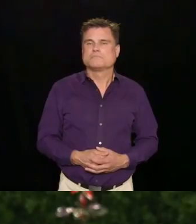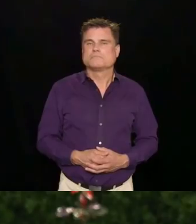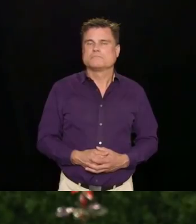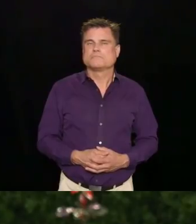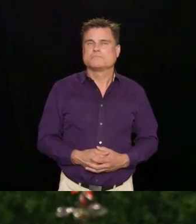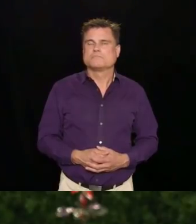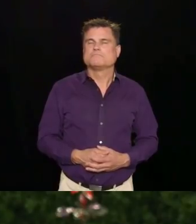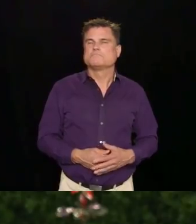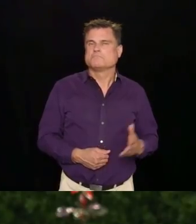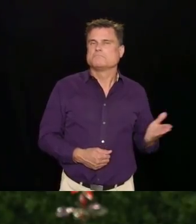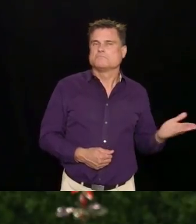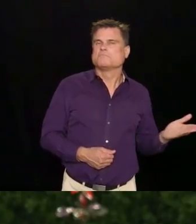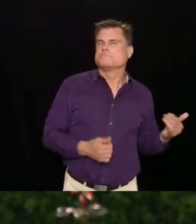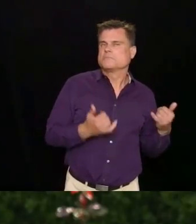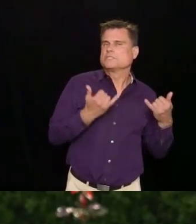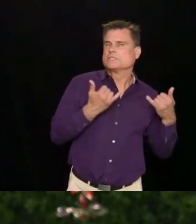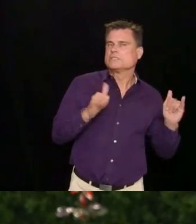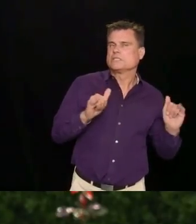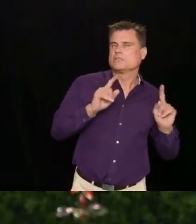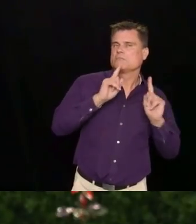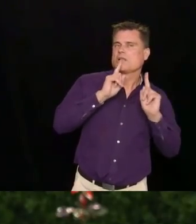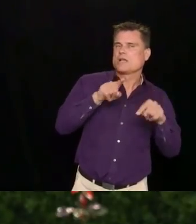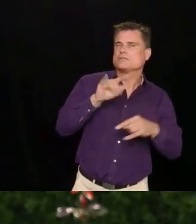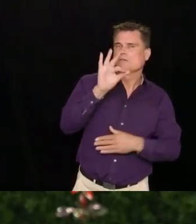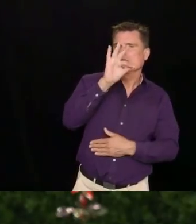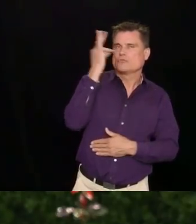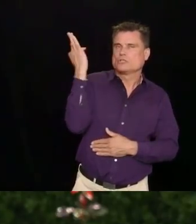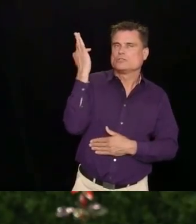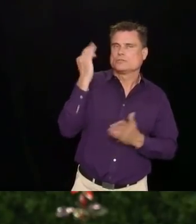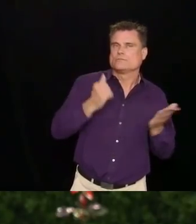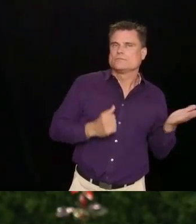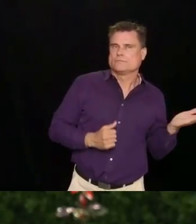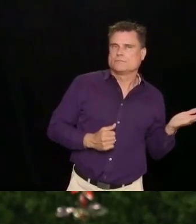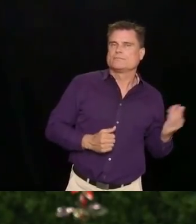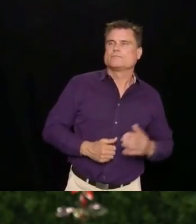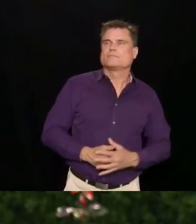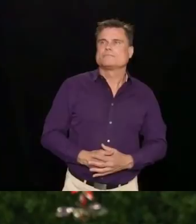peut qu'on ajoute des visites ou des gens qui